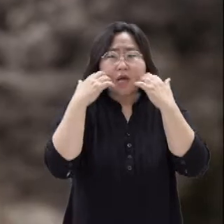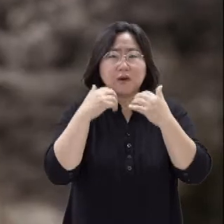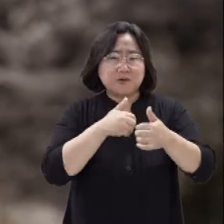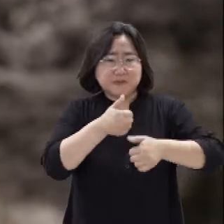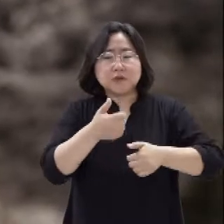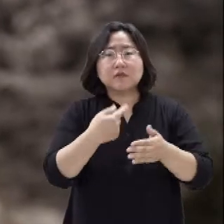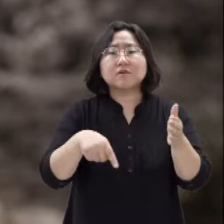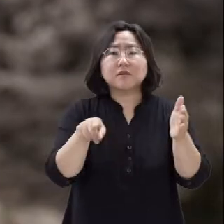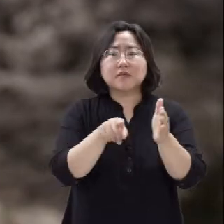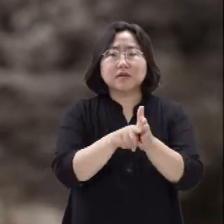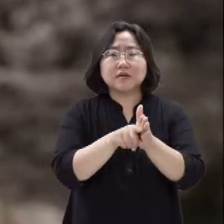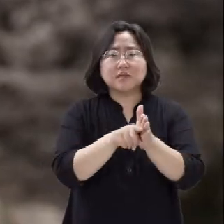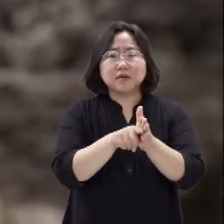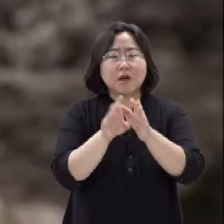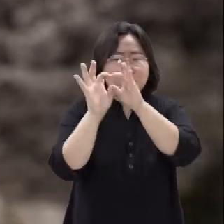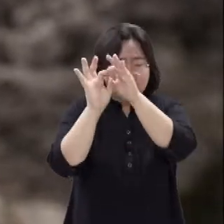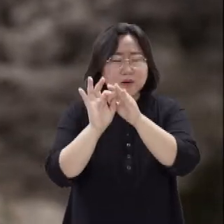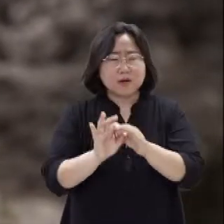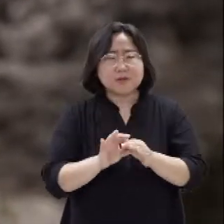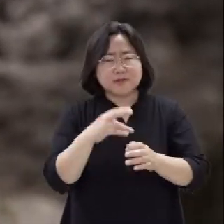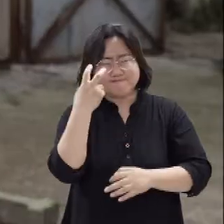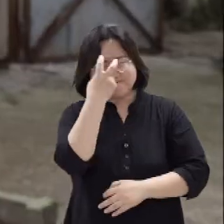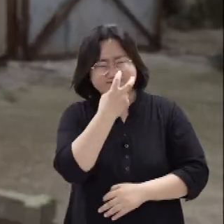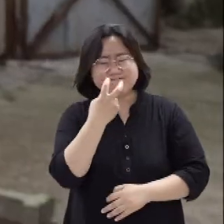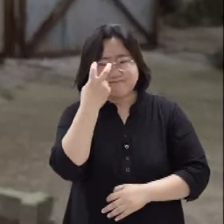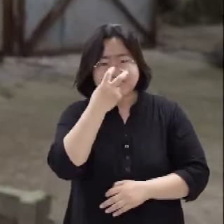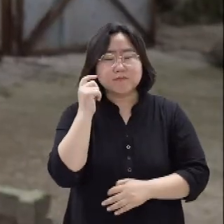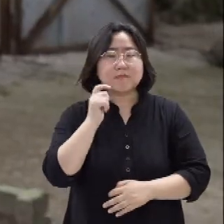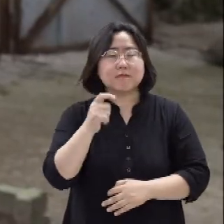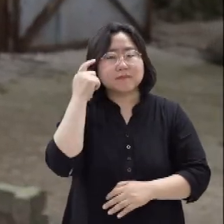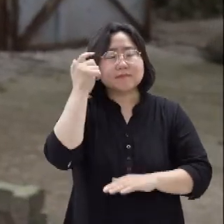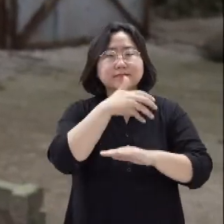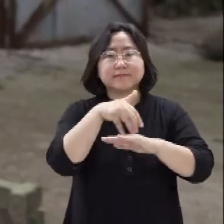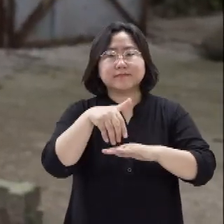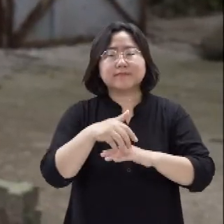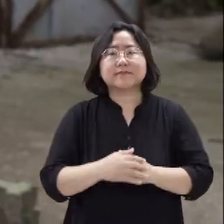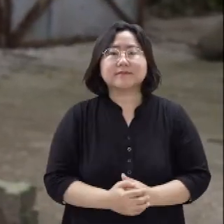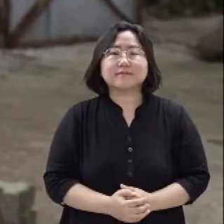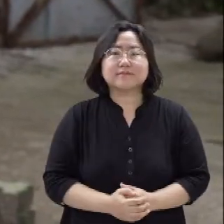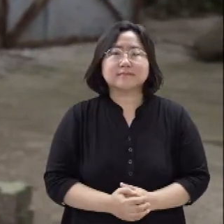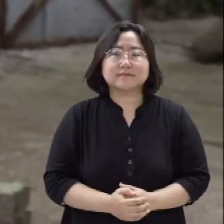지낼 수 있도록 취약 계층에 대한 모니터링 등을 강화할 방침입니다.